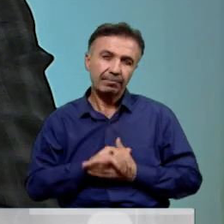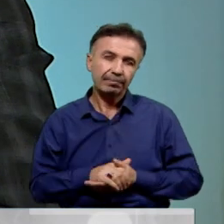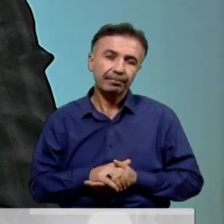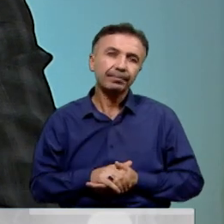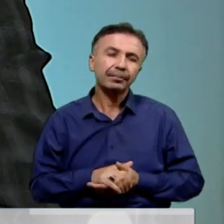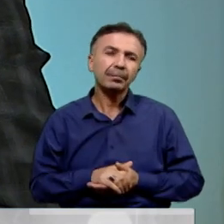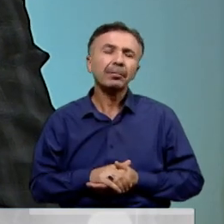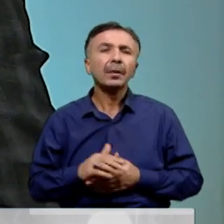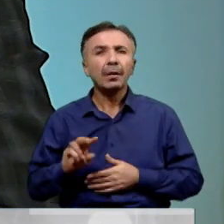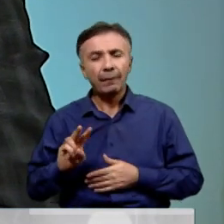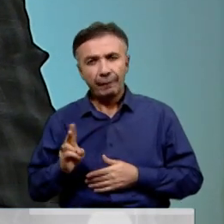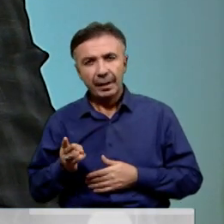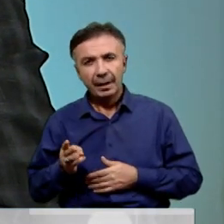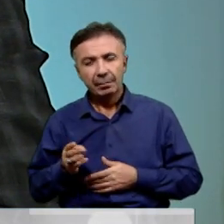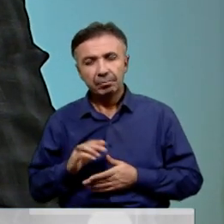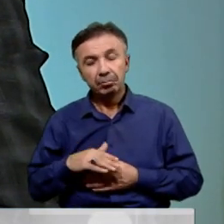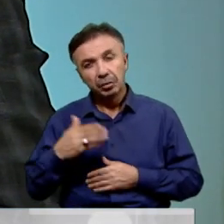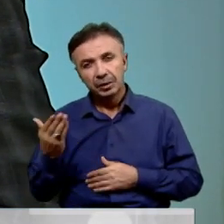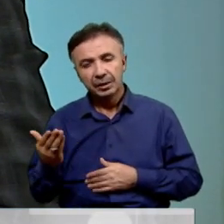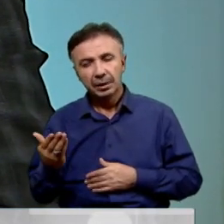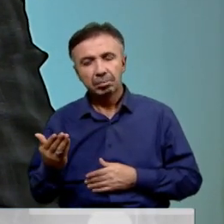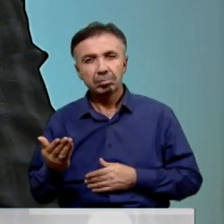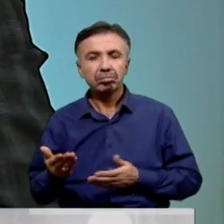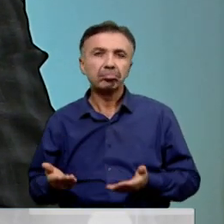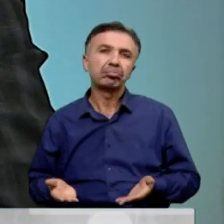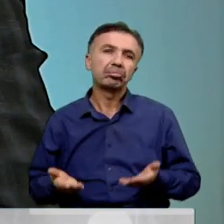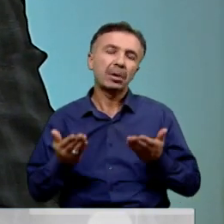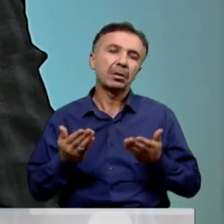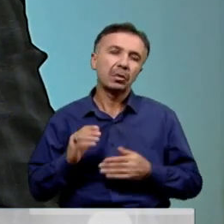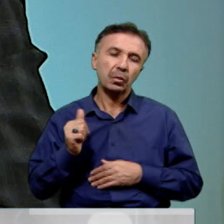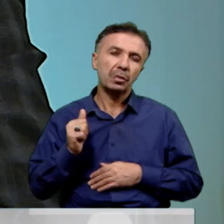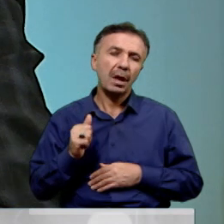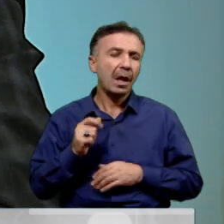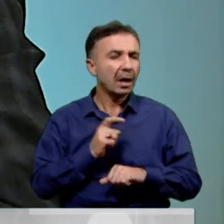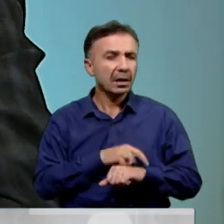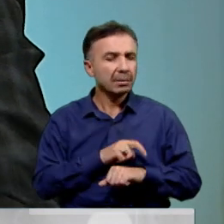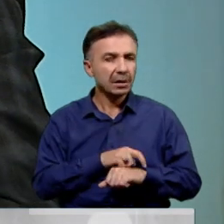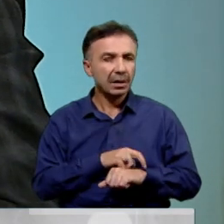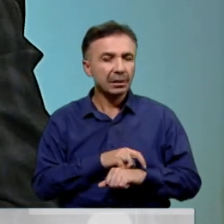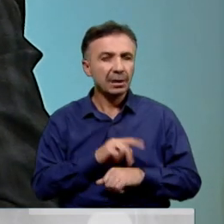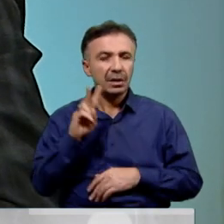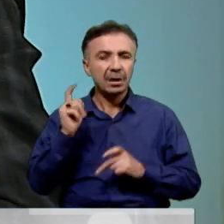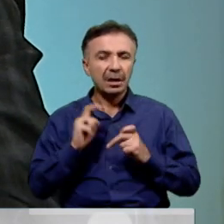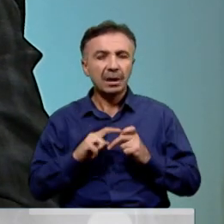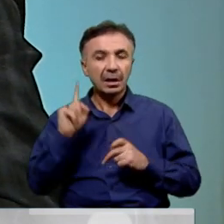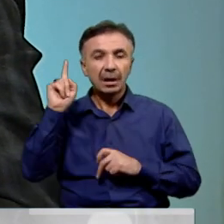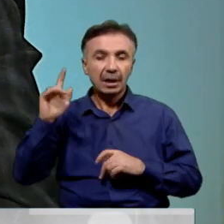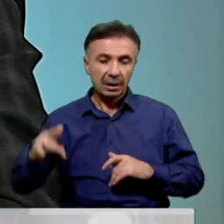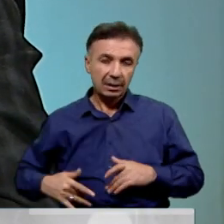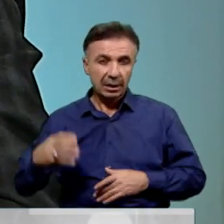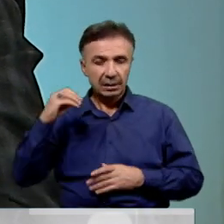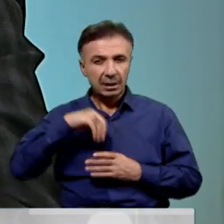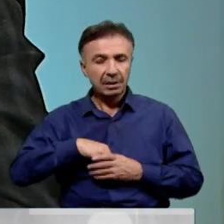veya Bunun dışında kalktık günün herhangi bir saatinde biz iki rekat Allah rızası için bir Namaz